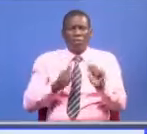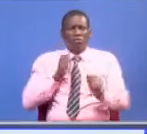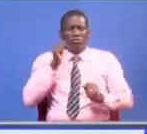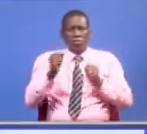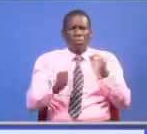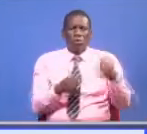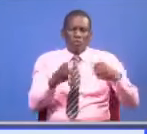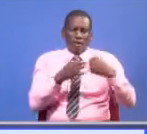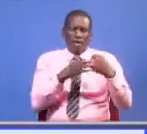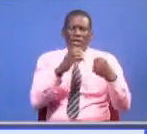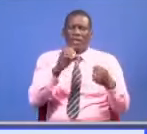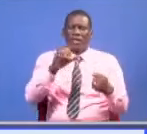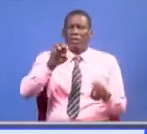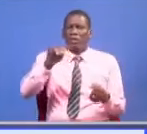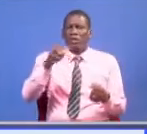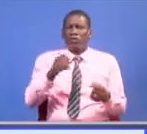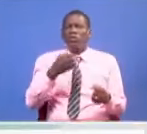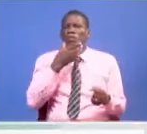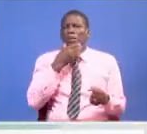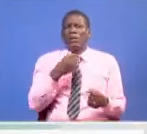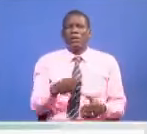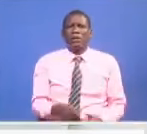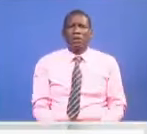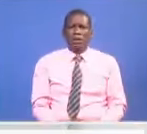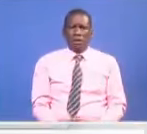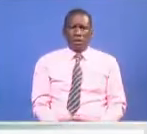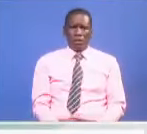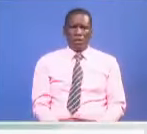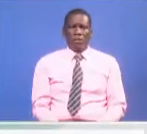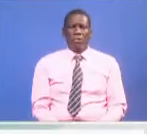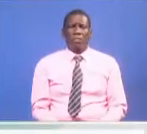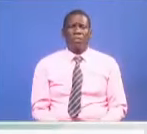mita 800 za wanaume.